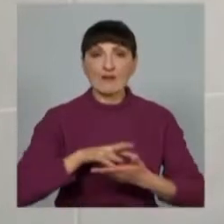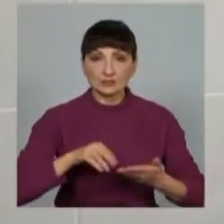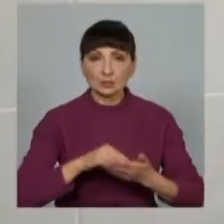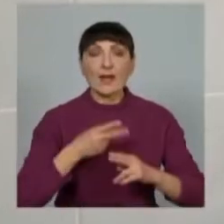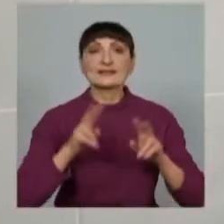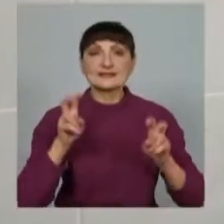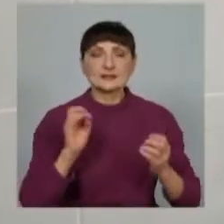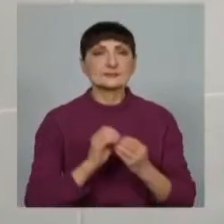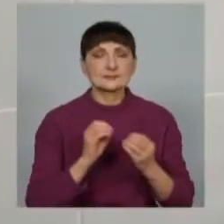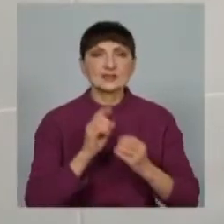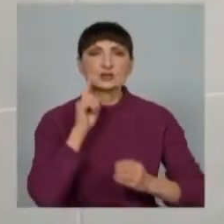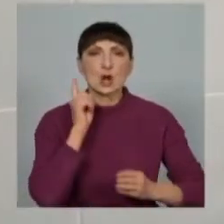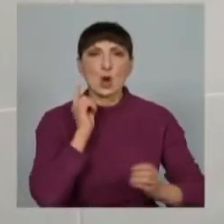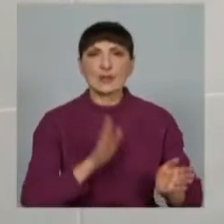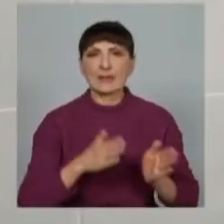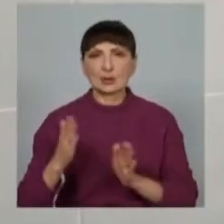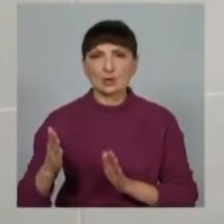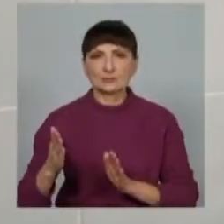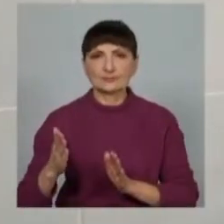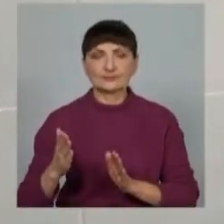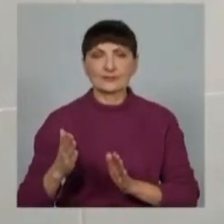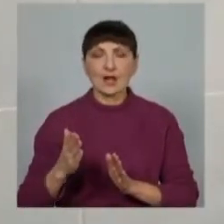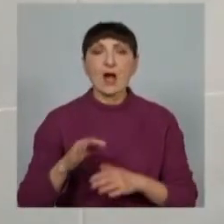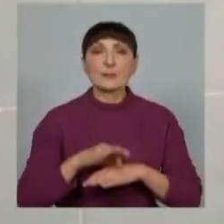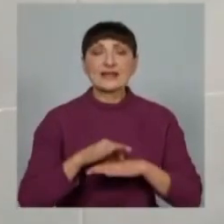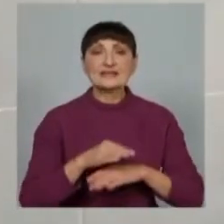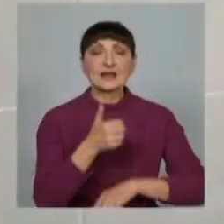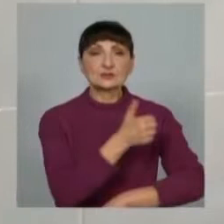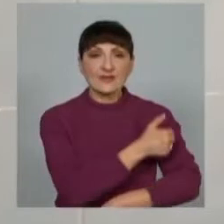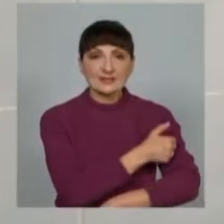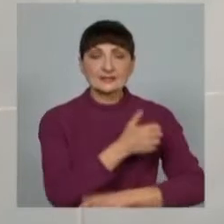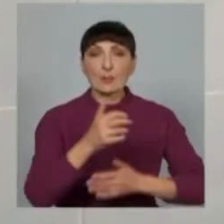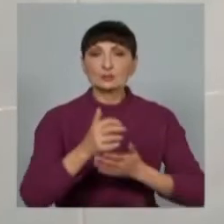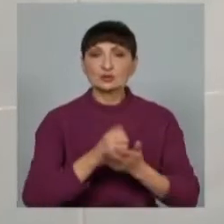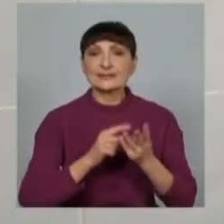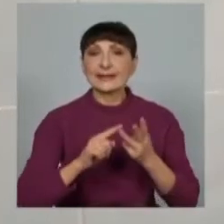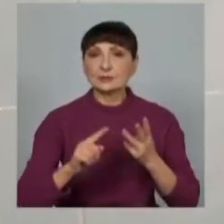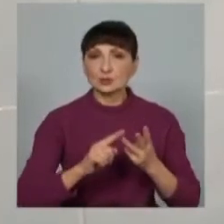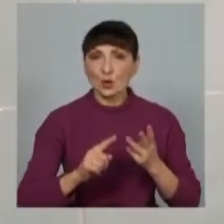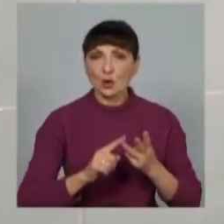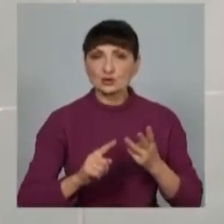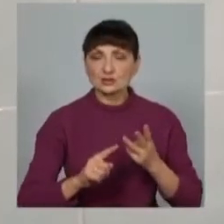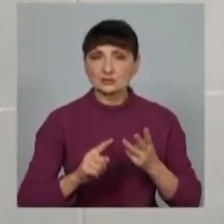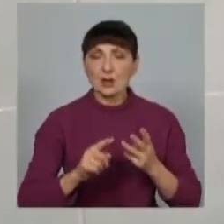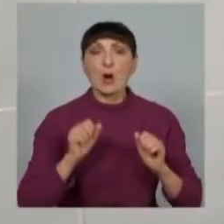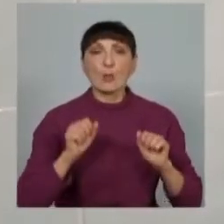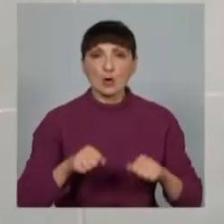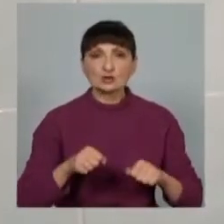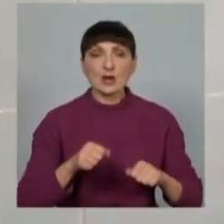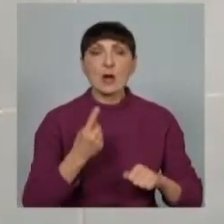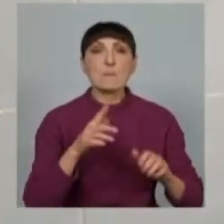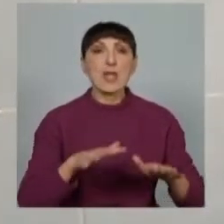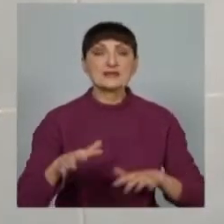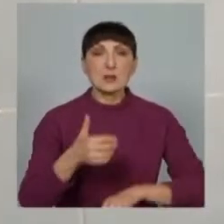этот статус будет, скорее всего, продлен. Пройти эту процедуру, то есть получить третью дозу антиковидного препарата, можно в одном